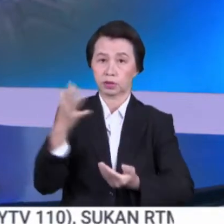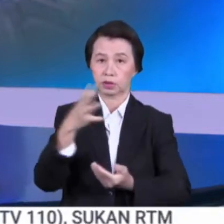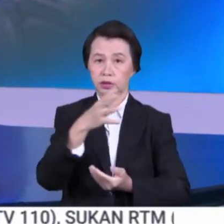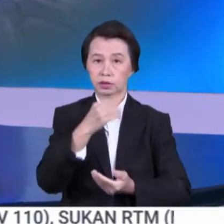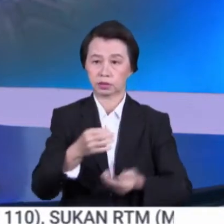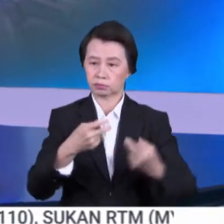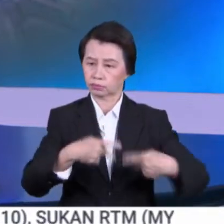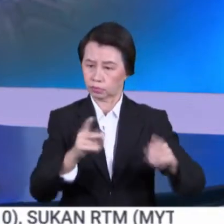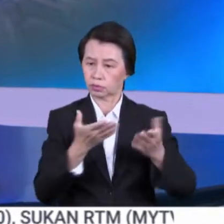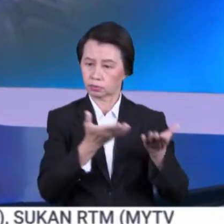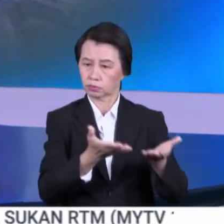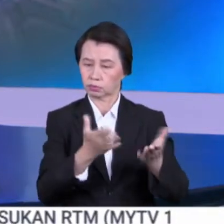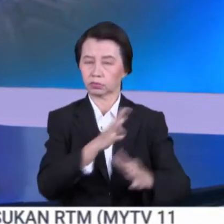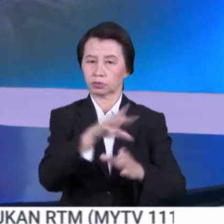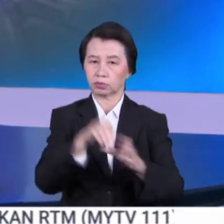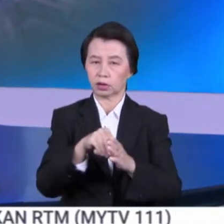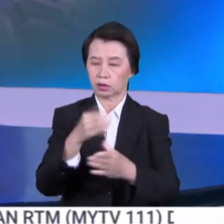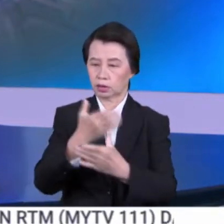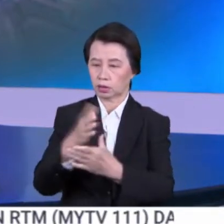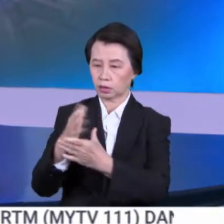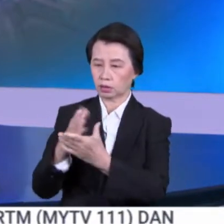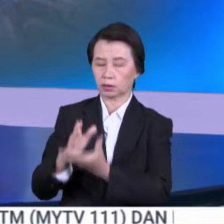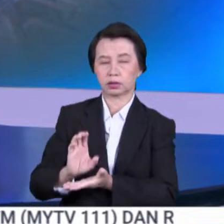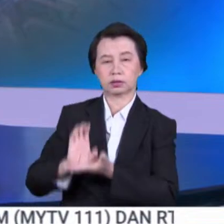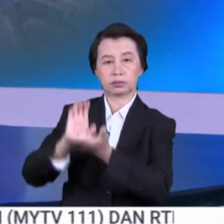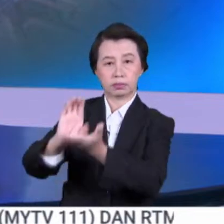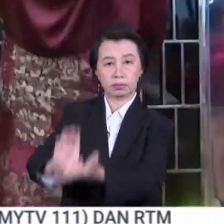insentif termasuklah agihan subsidi minyak masak.